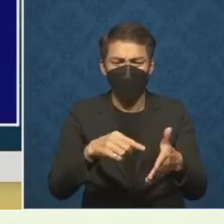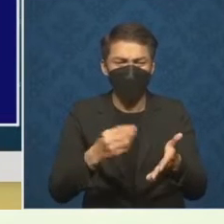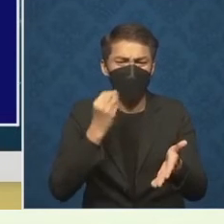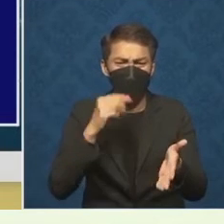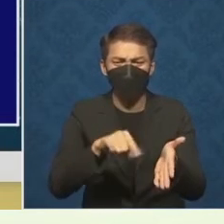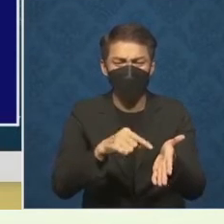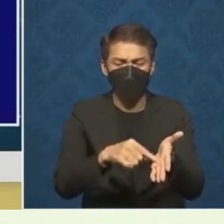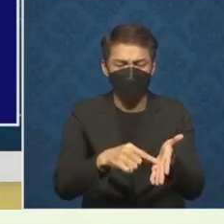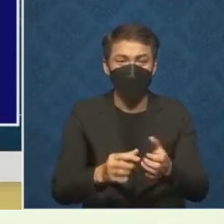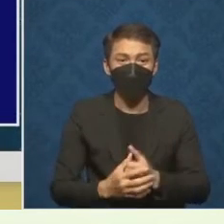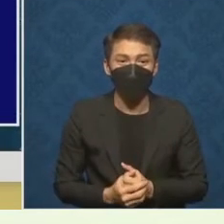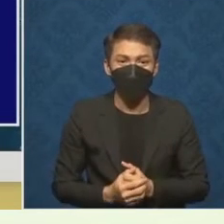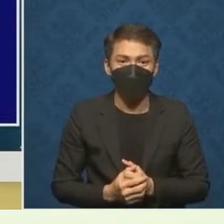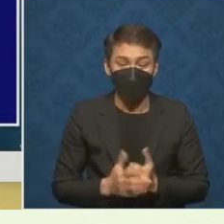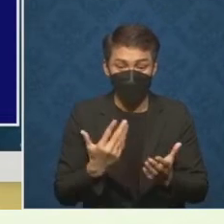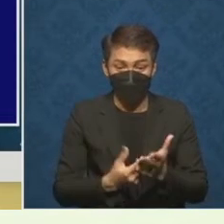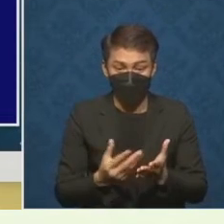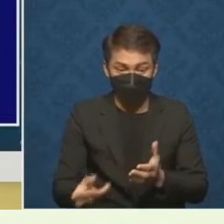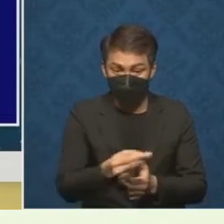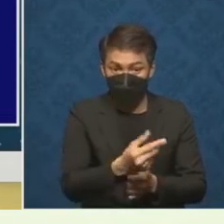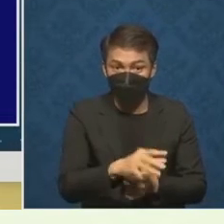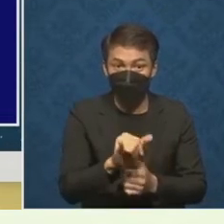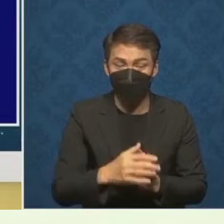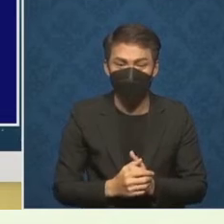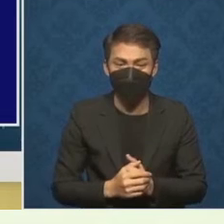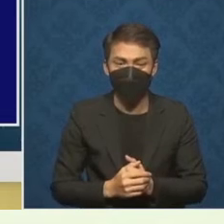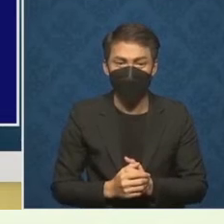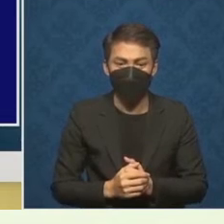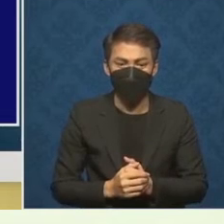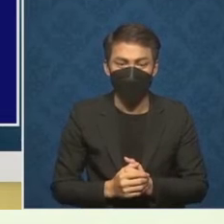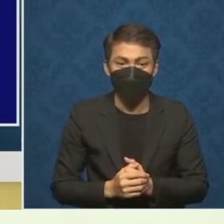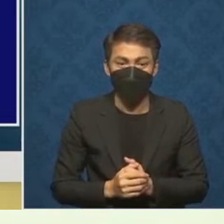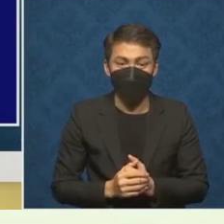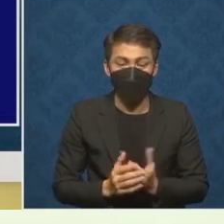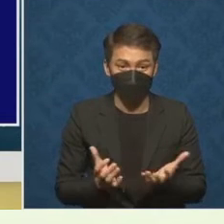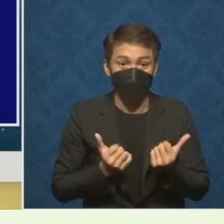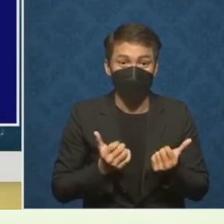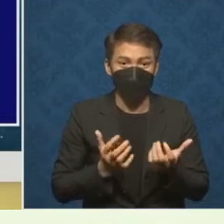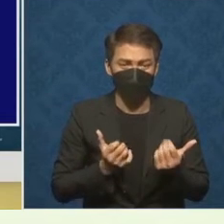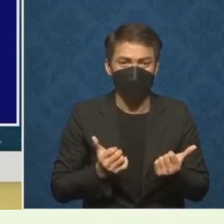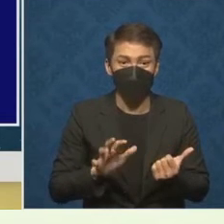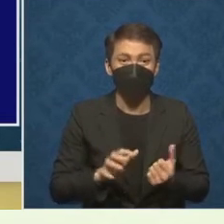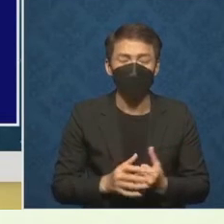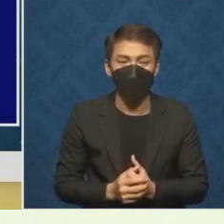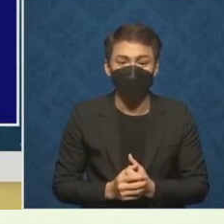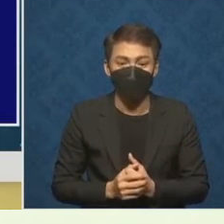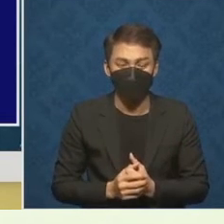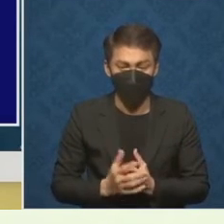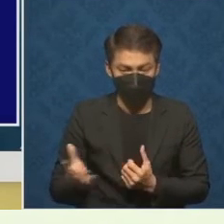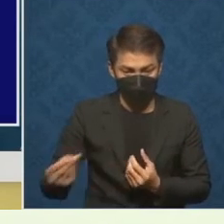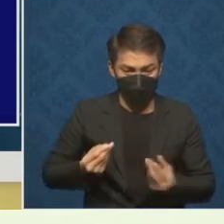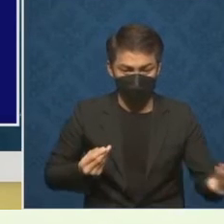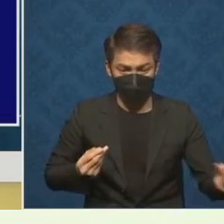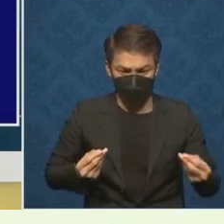เ ลยแล้วเอาเงินมาให้ยังตอนนี้ได้รับเงินยัง ไม่ได้รับแล ้ วค่ะ ได้สองเบอร์เลยเหร อ มีเบอร์อะไรบ้